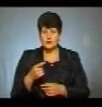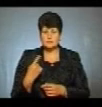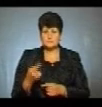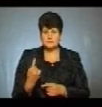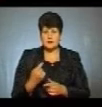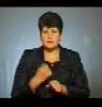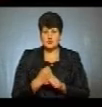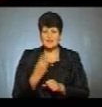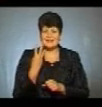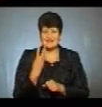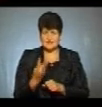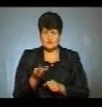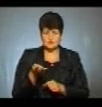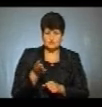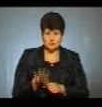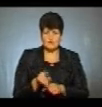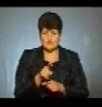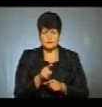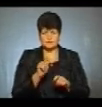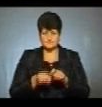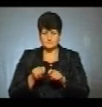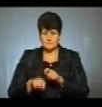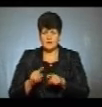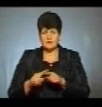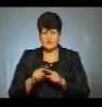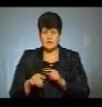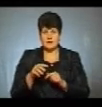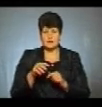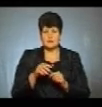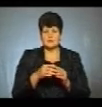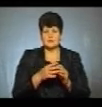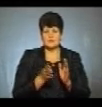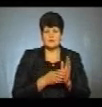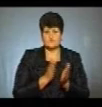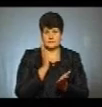три труками. Ними почергово вимірюватимуть швидкість на трасі М-19